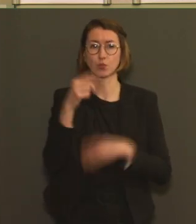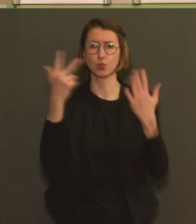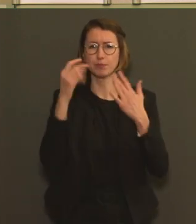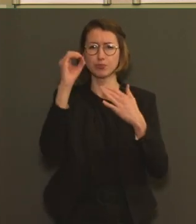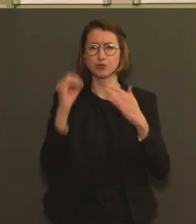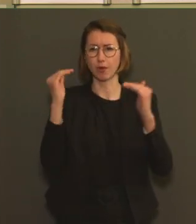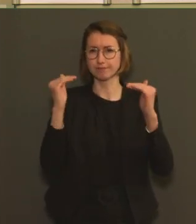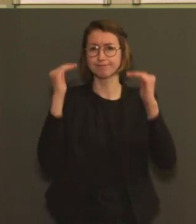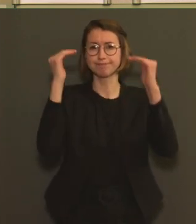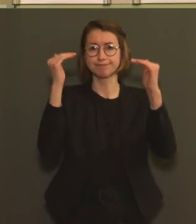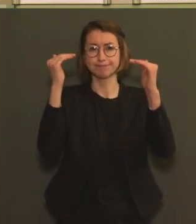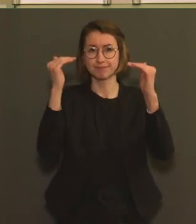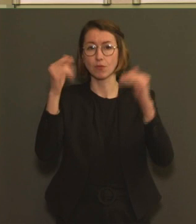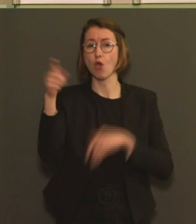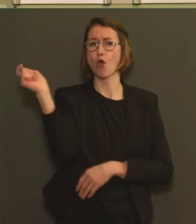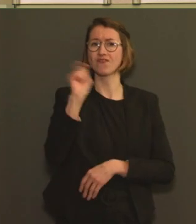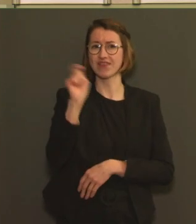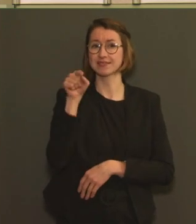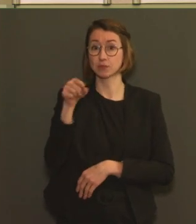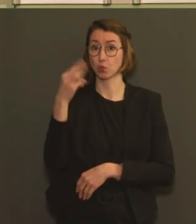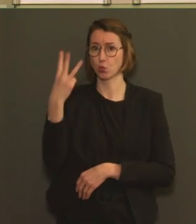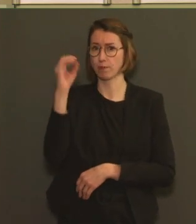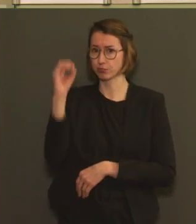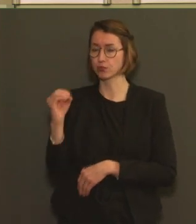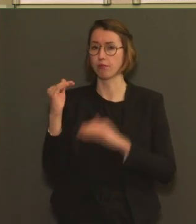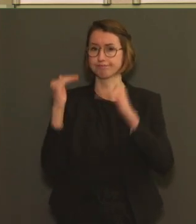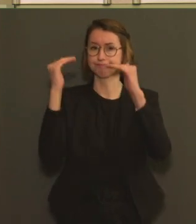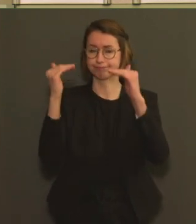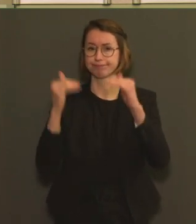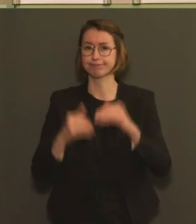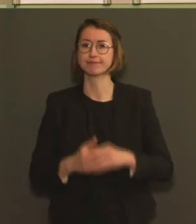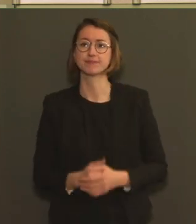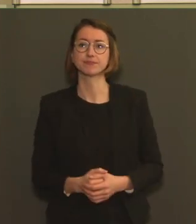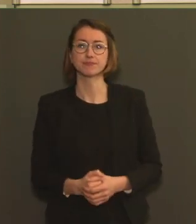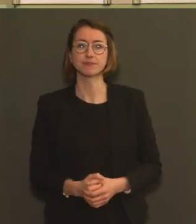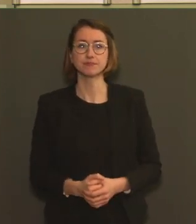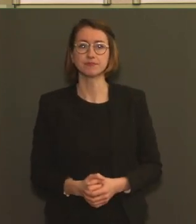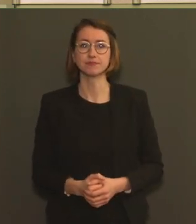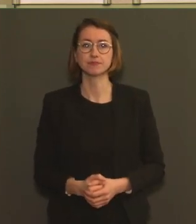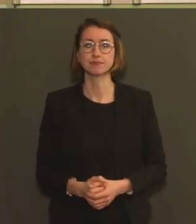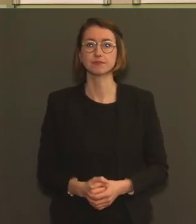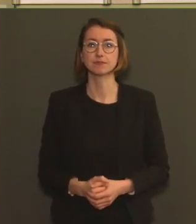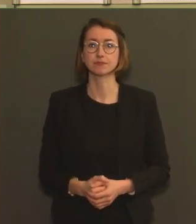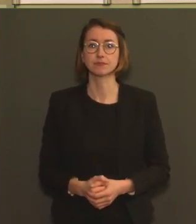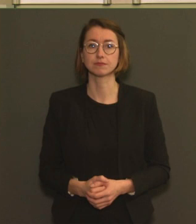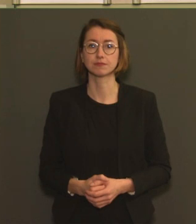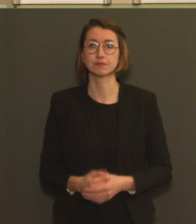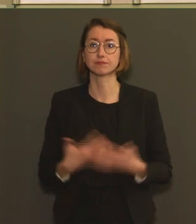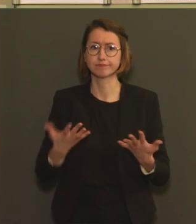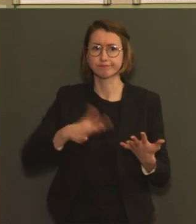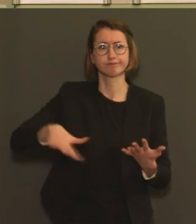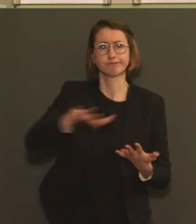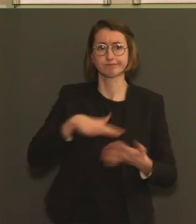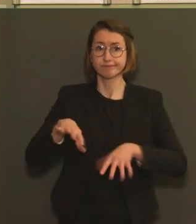la province d'Anvers. Il y a au niveau de la population touchée des différences importantes dans les